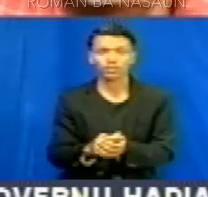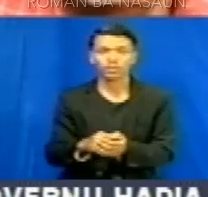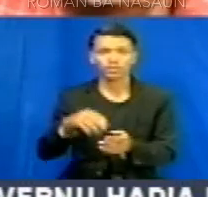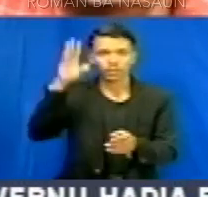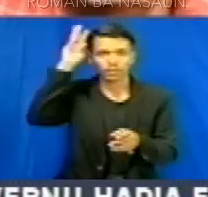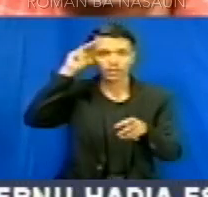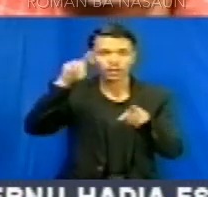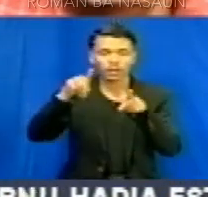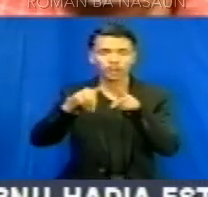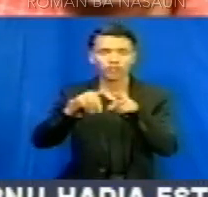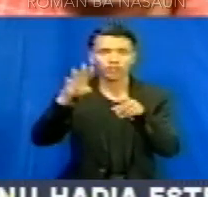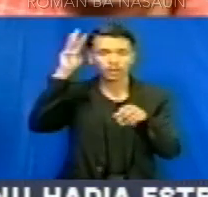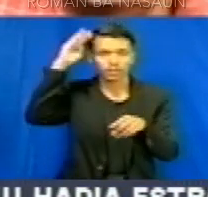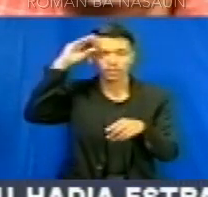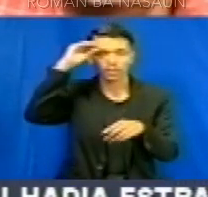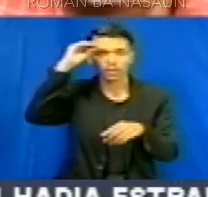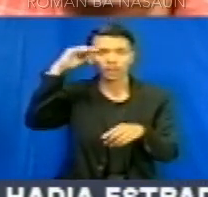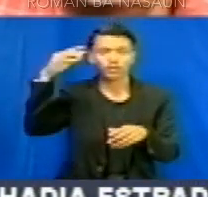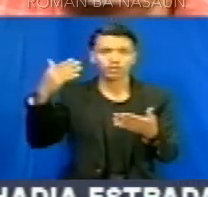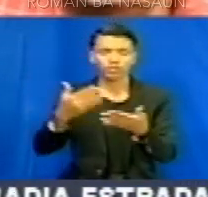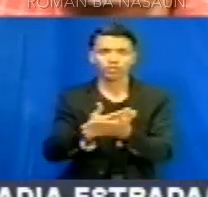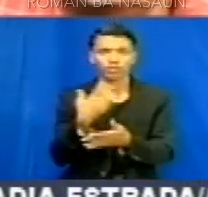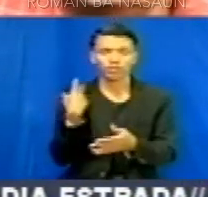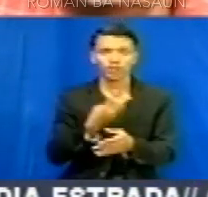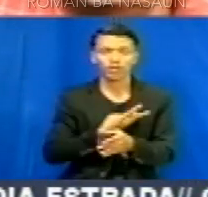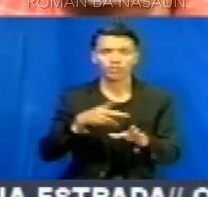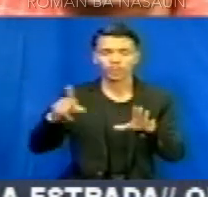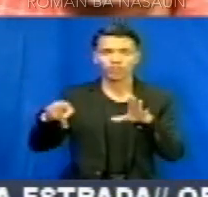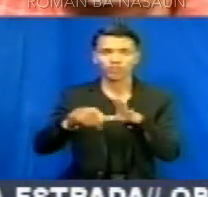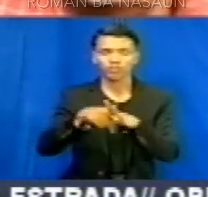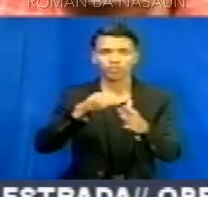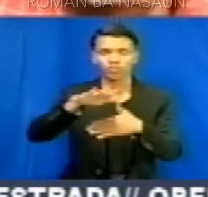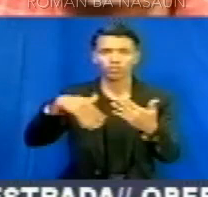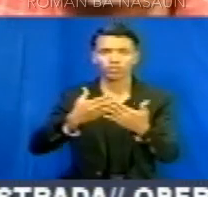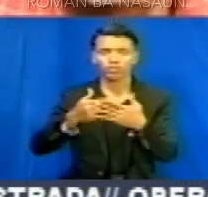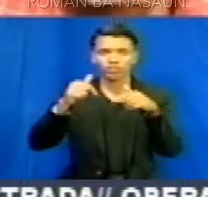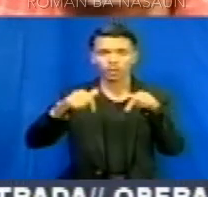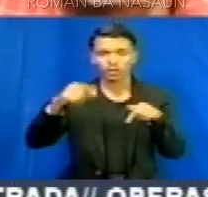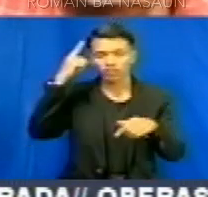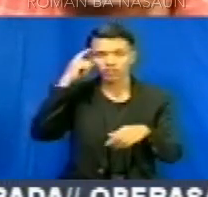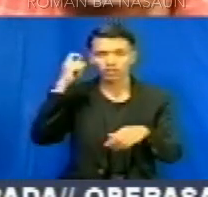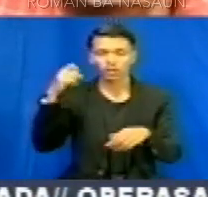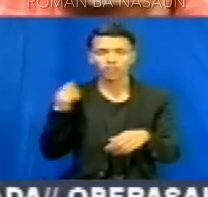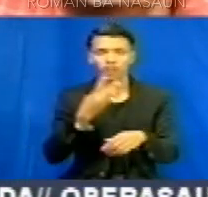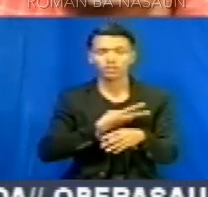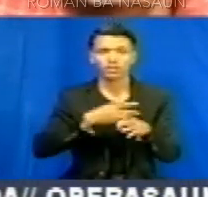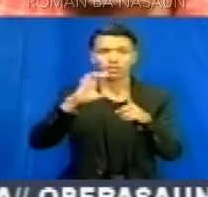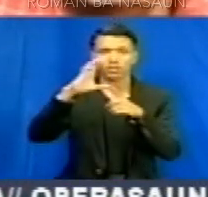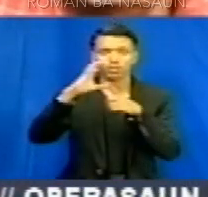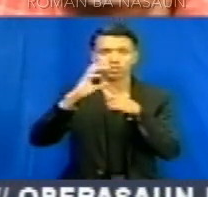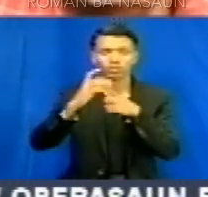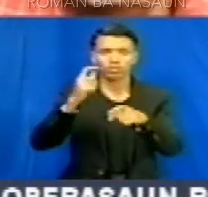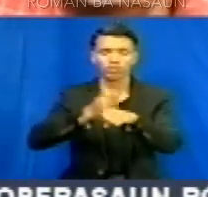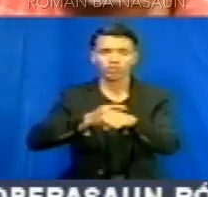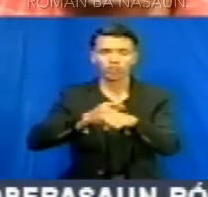manupun kai maka ami partisipa hutu ini tambah aminnya adat kultura tempo